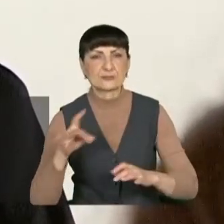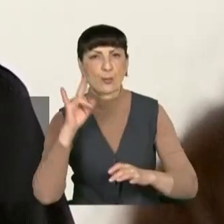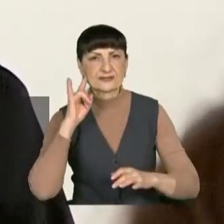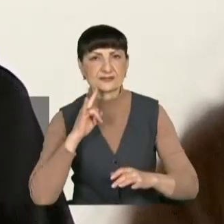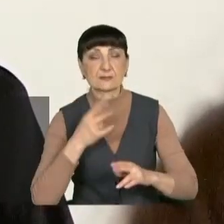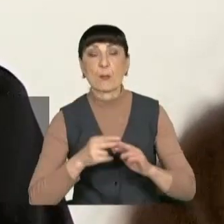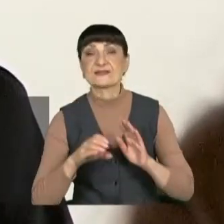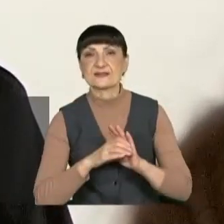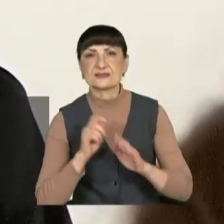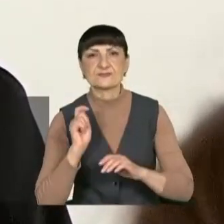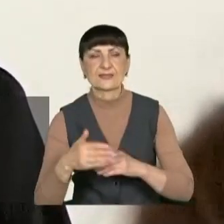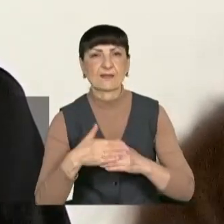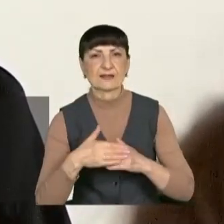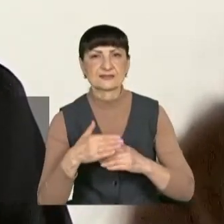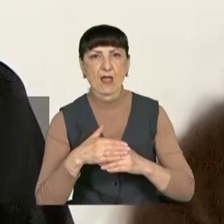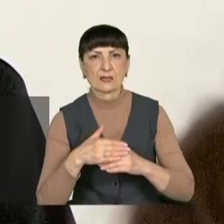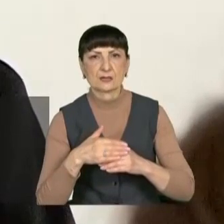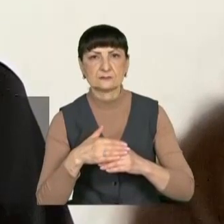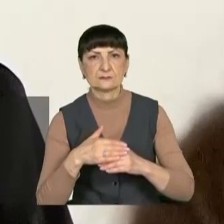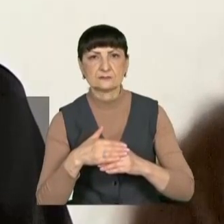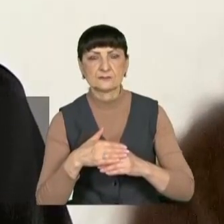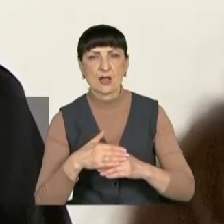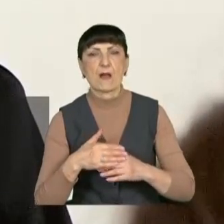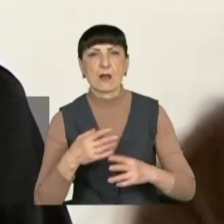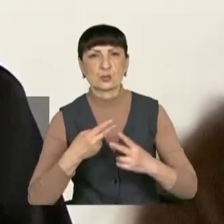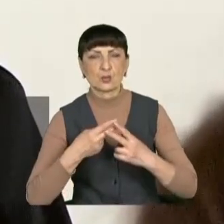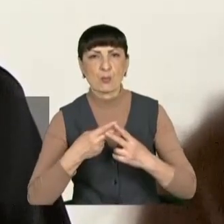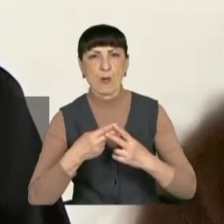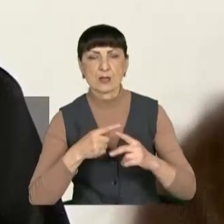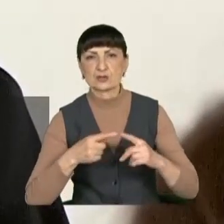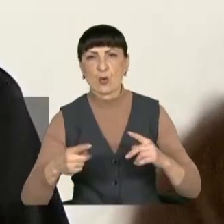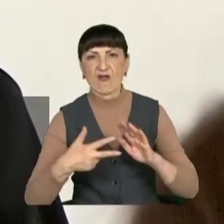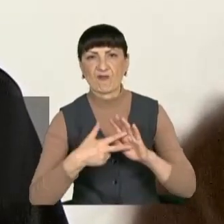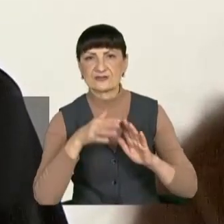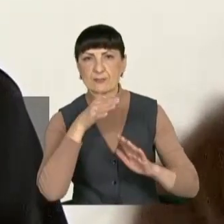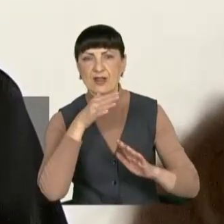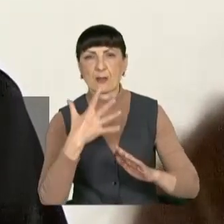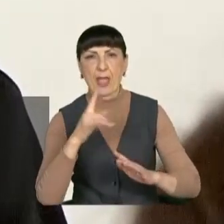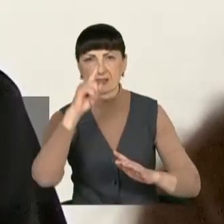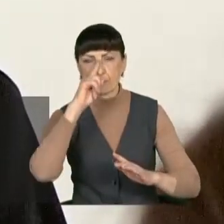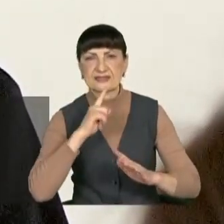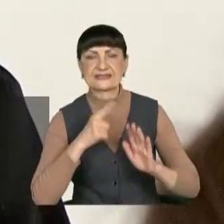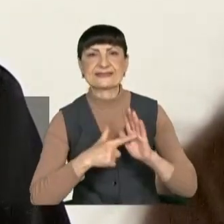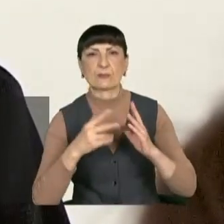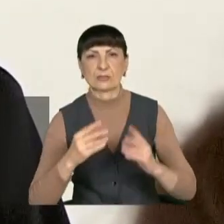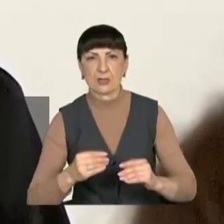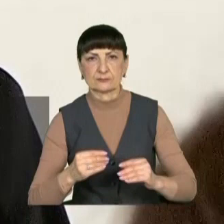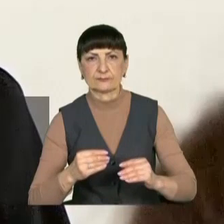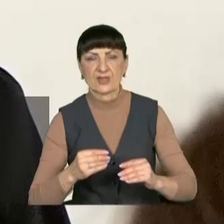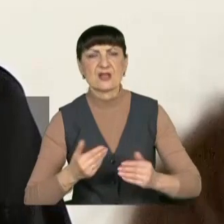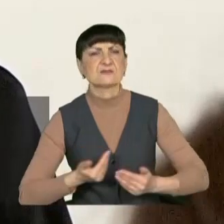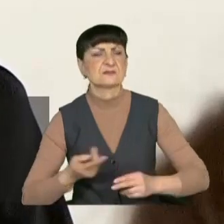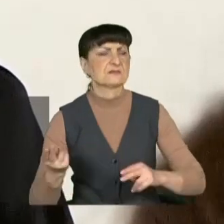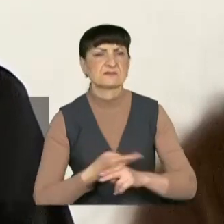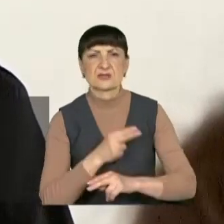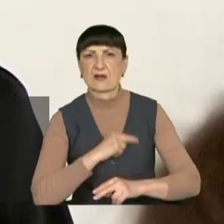по этой статье назначимо наказание в виде лишения свободы сроком на 8 лет, 5 месяцев, 7 дней с пожизненным лишением